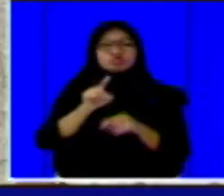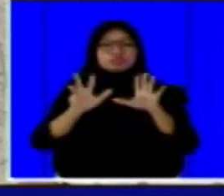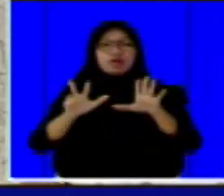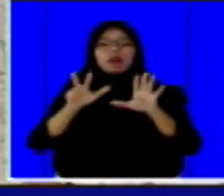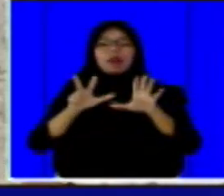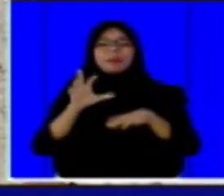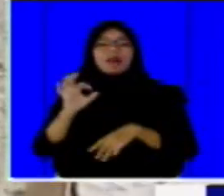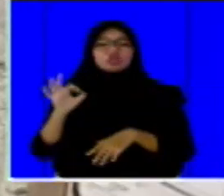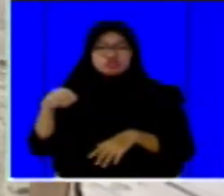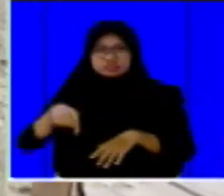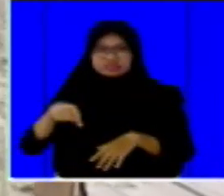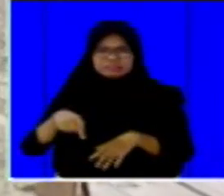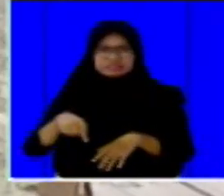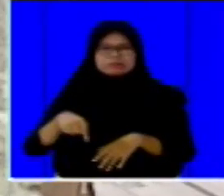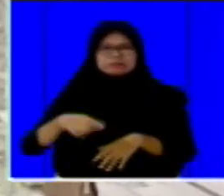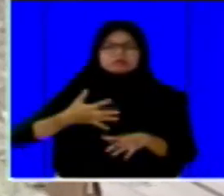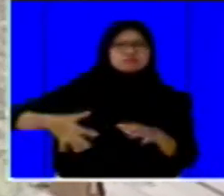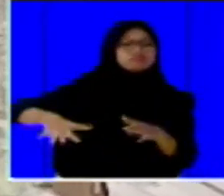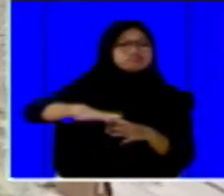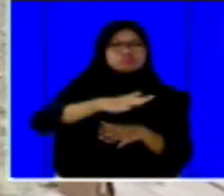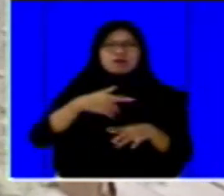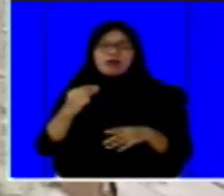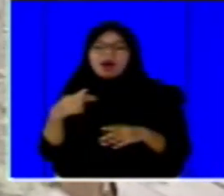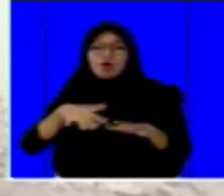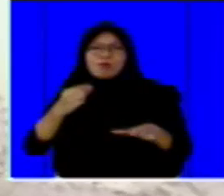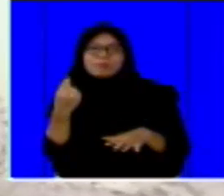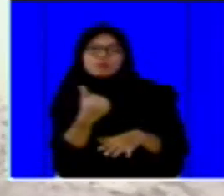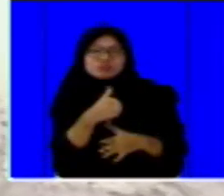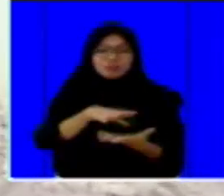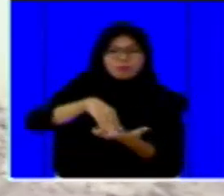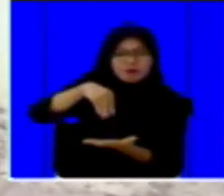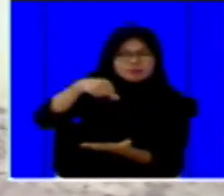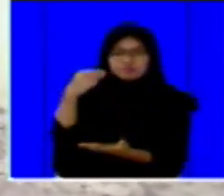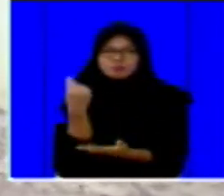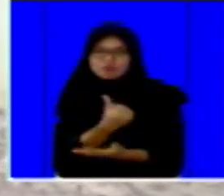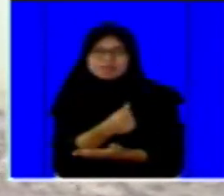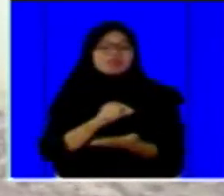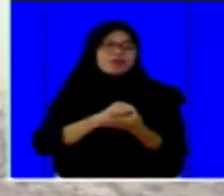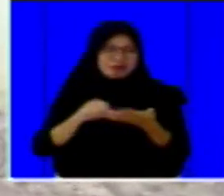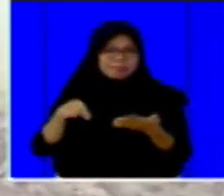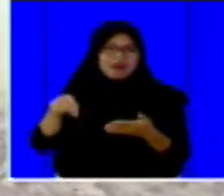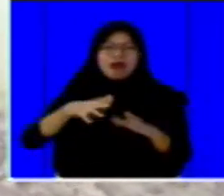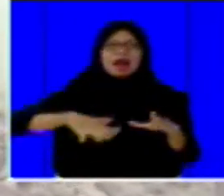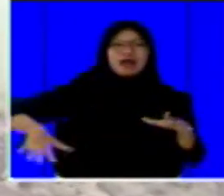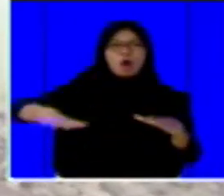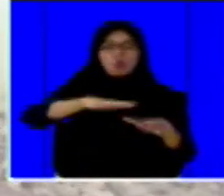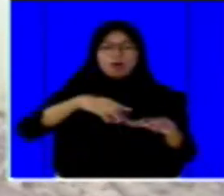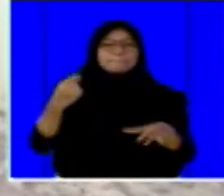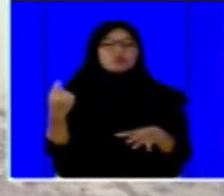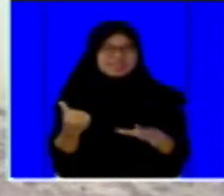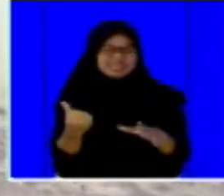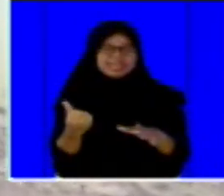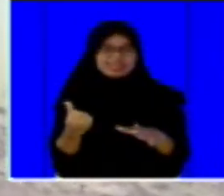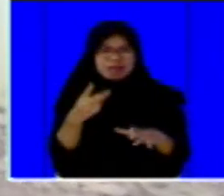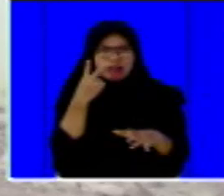ini berwarna putih, tanah dan pasirnya juga berwarna putih. Tapi kondisi warnanya sekarang lagi putih ke